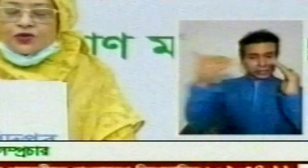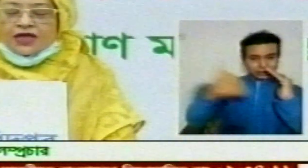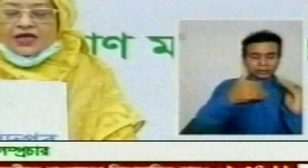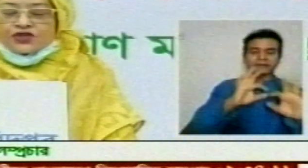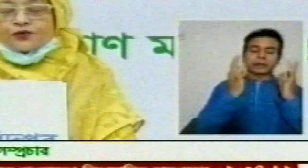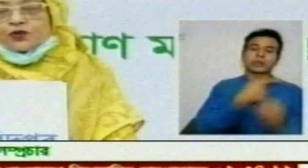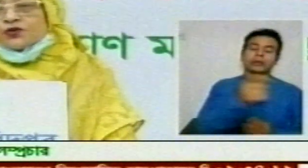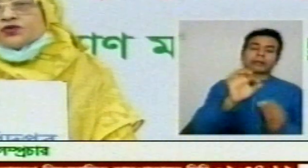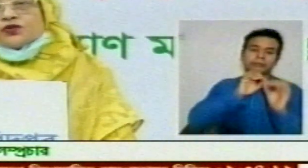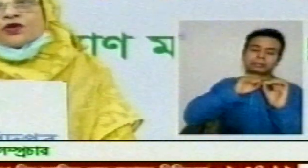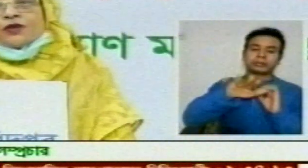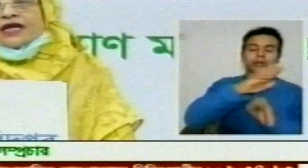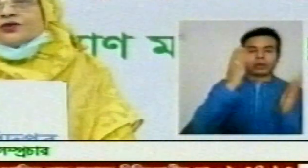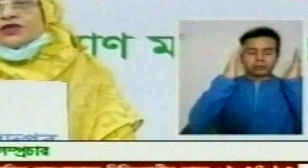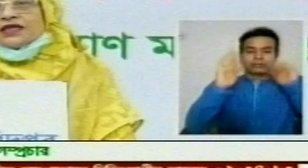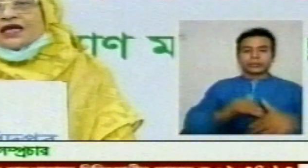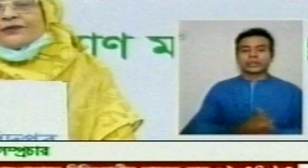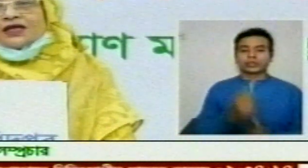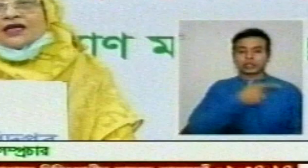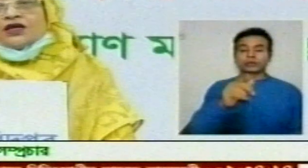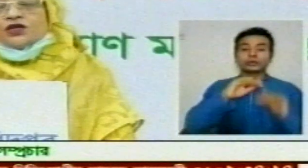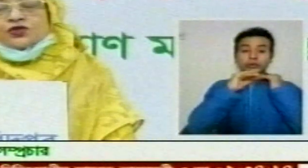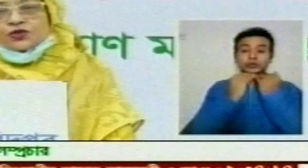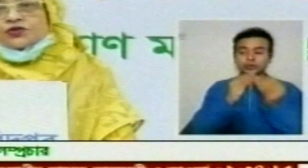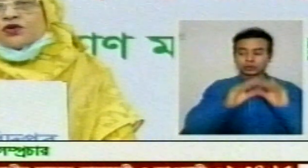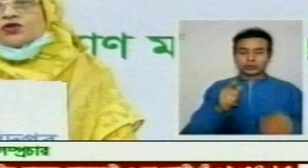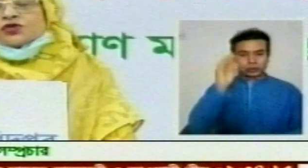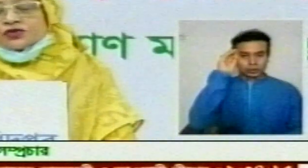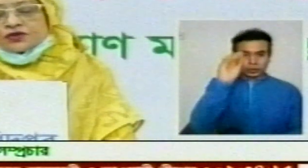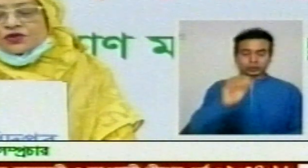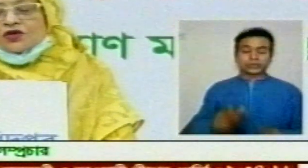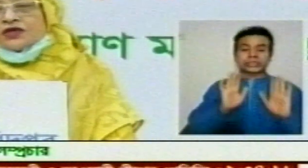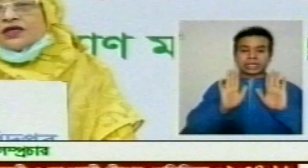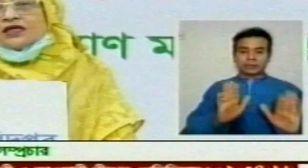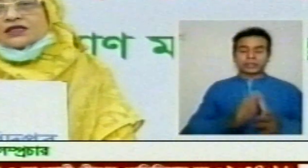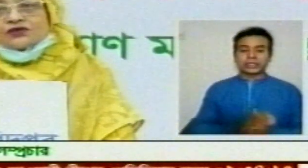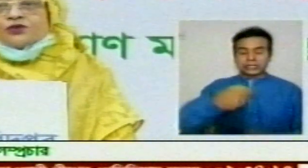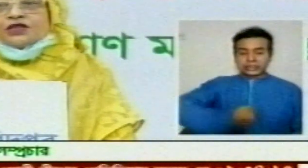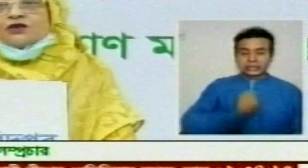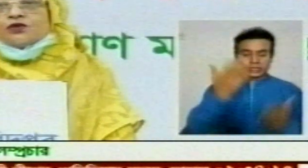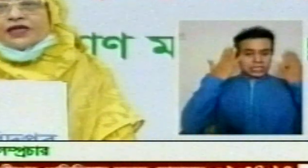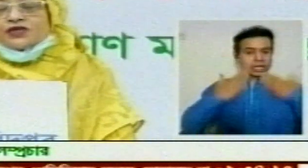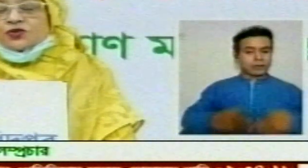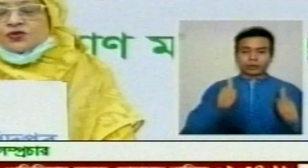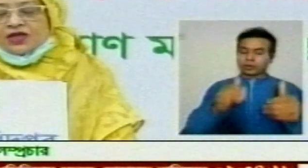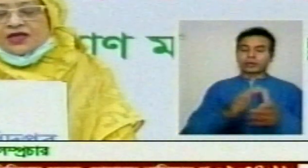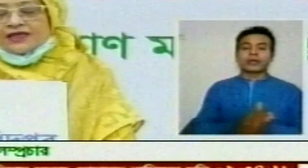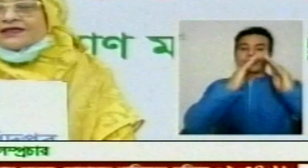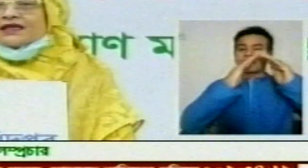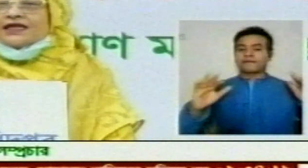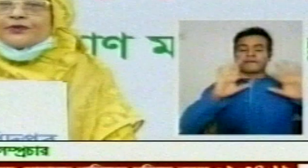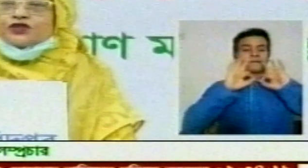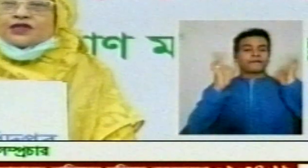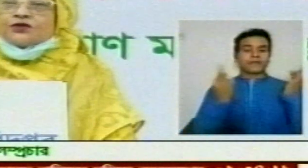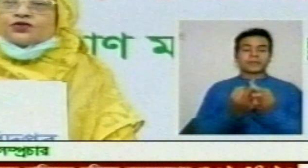করব এইসব তরুণ যুবক ভাই বোনদের, আপনারা সতর্ক হন, সচেতন হন, স্বাস্থ্যবিধিগুলো মেনে চলুন,